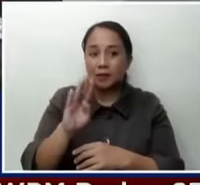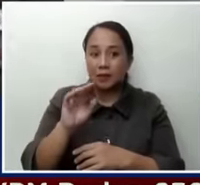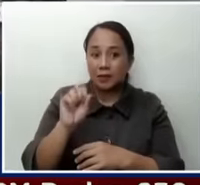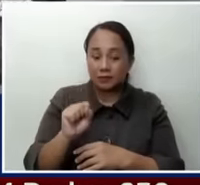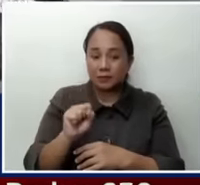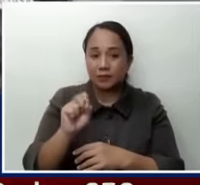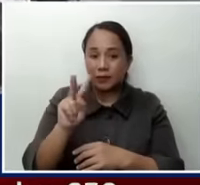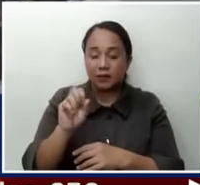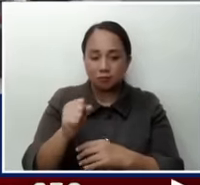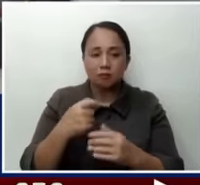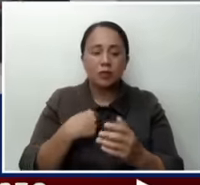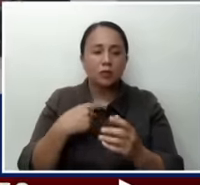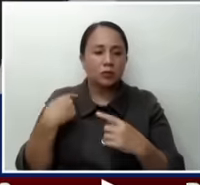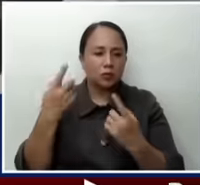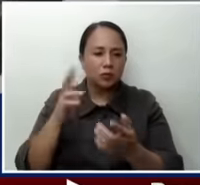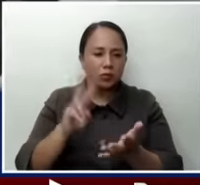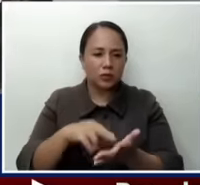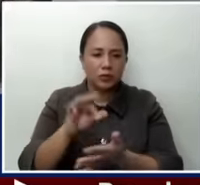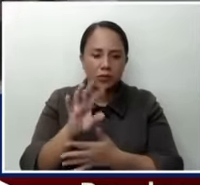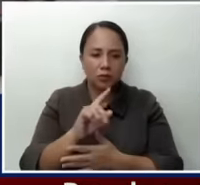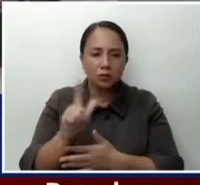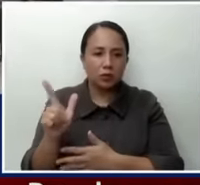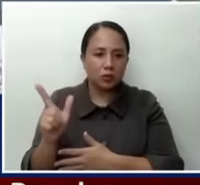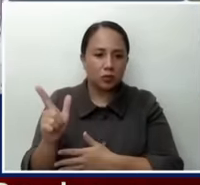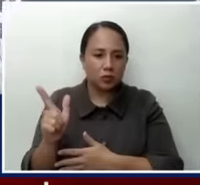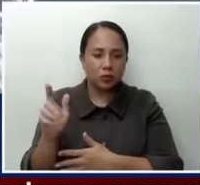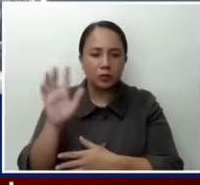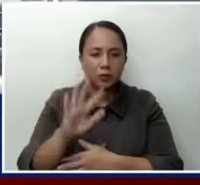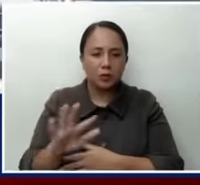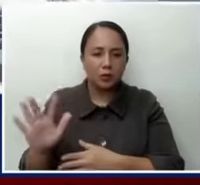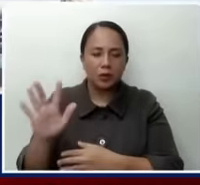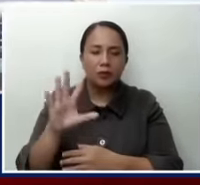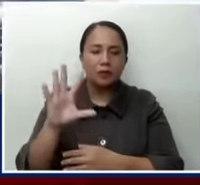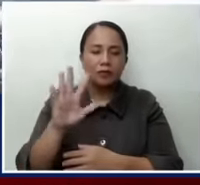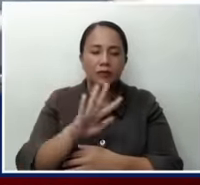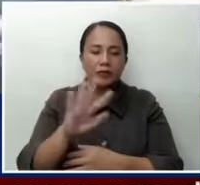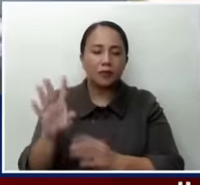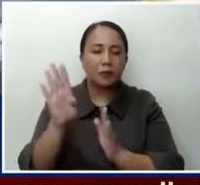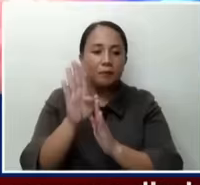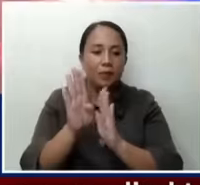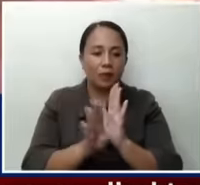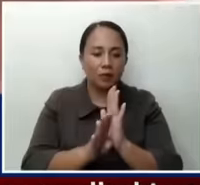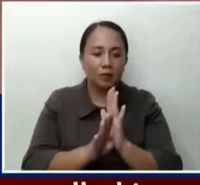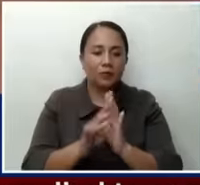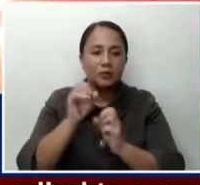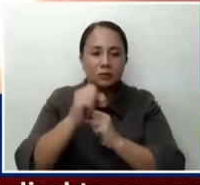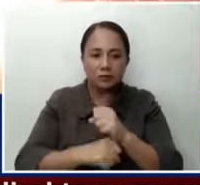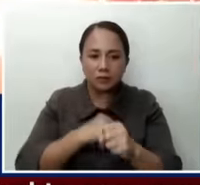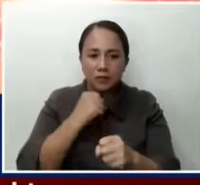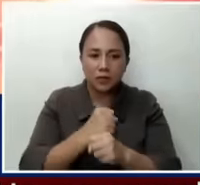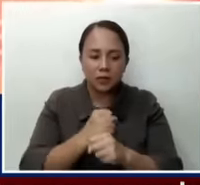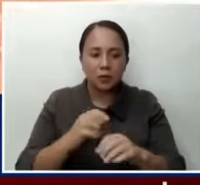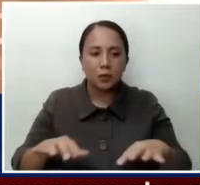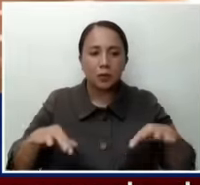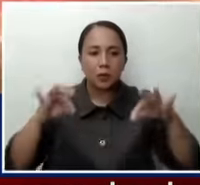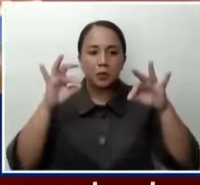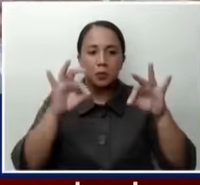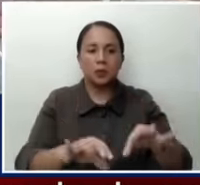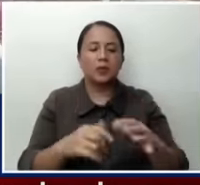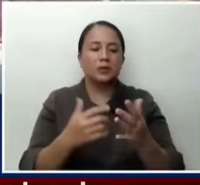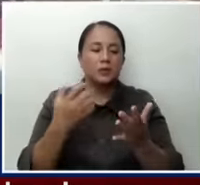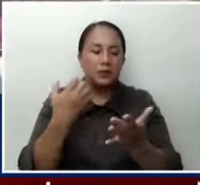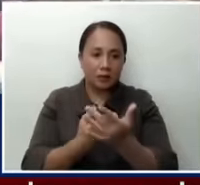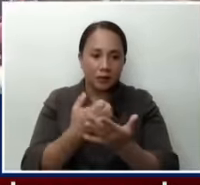mula 2019 hanggang 2021, umabot na sa 55 billion pesos kada taon ang naging kontribusyon nito sa